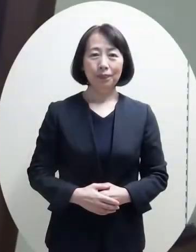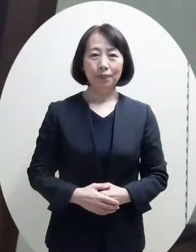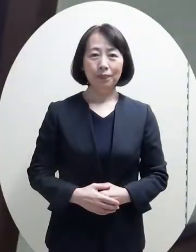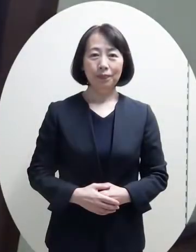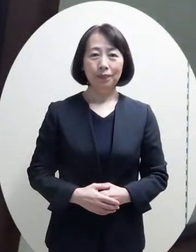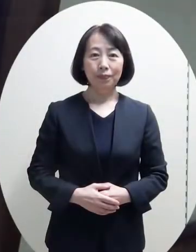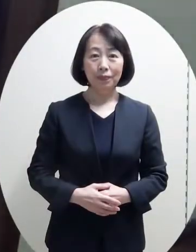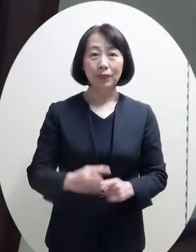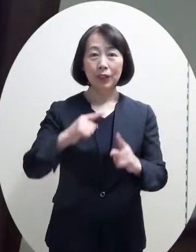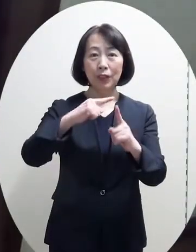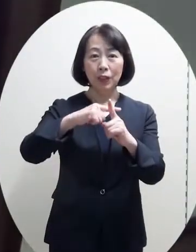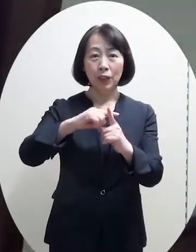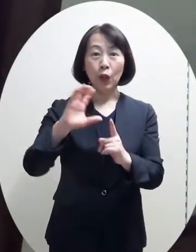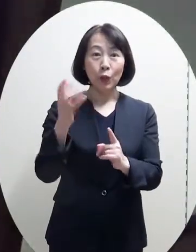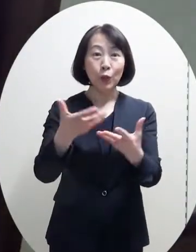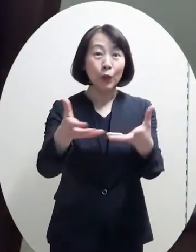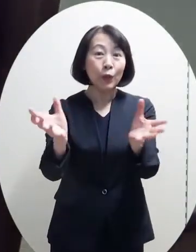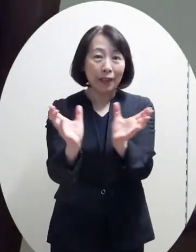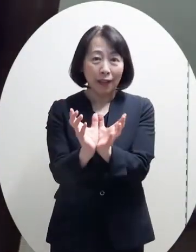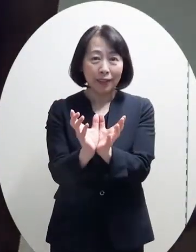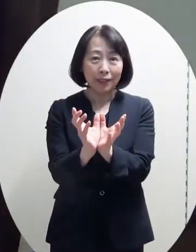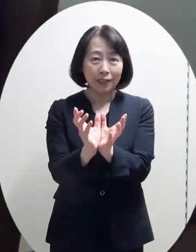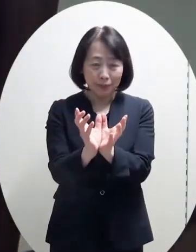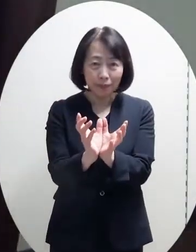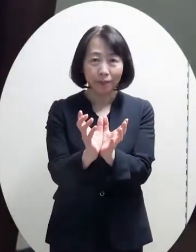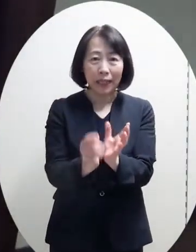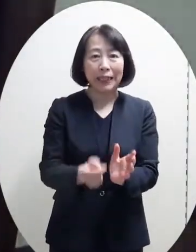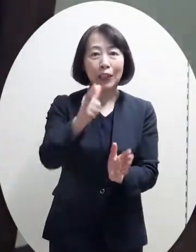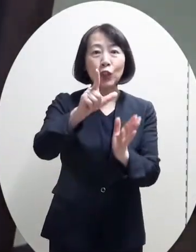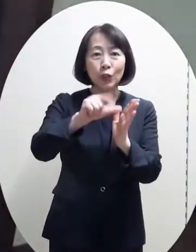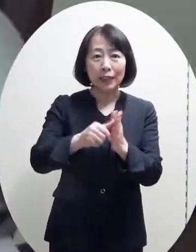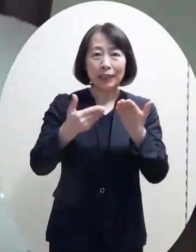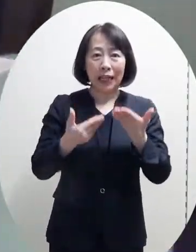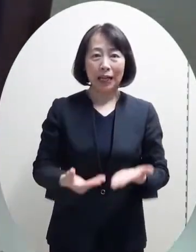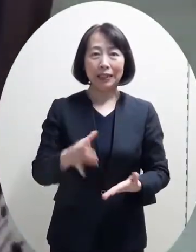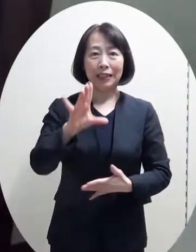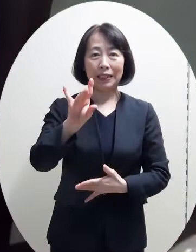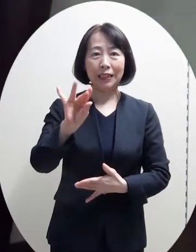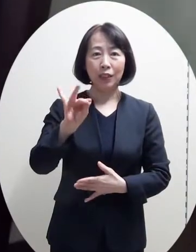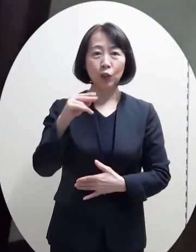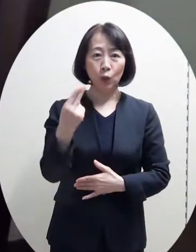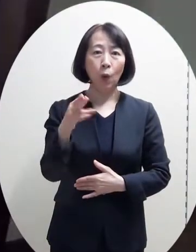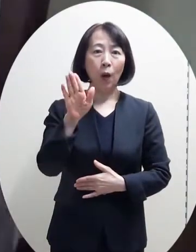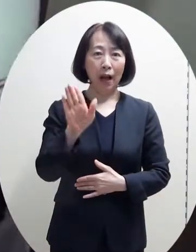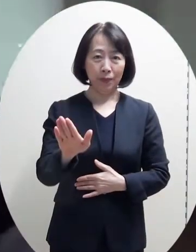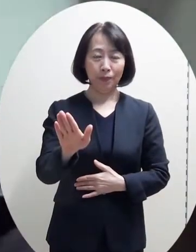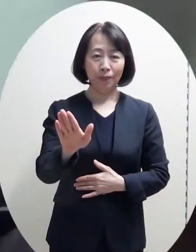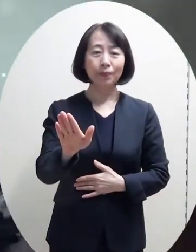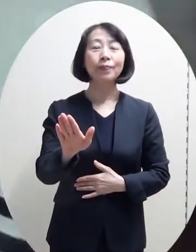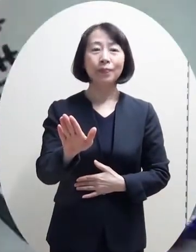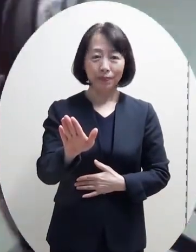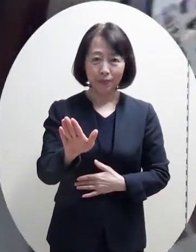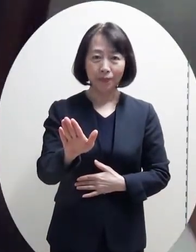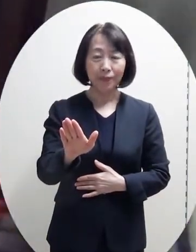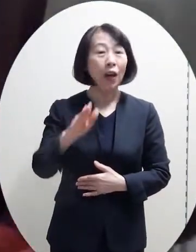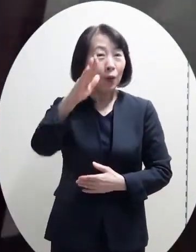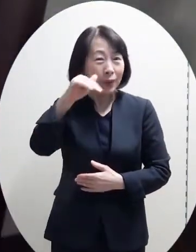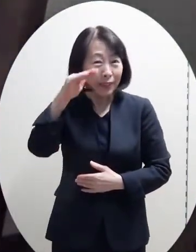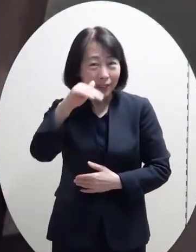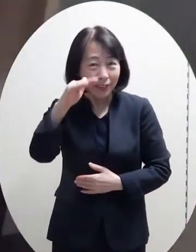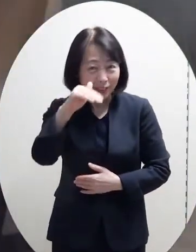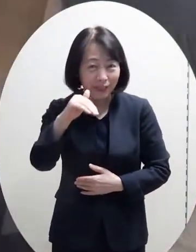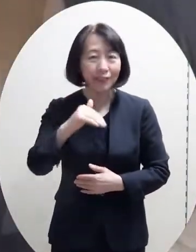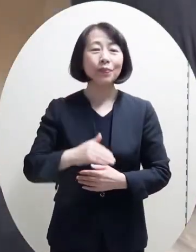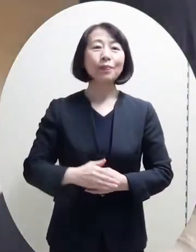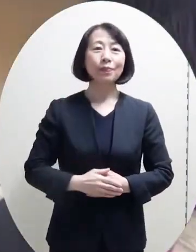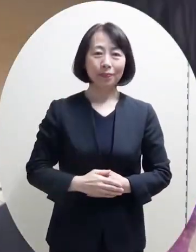失礼します。救急隊です。緊急時安心キットあります。 了解。 失礼します。入ります。 こっちです。 はい、入って